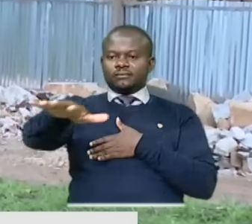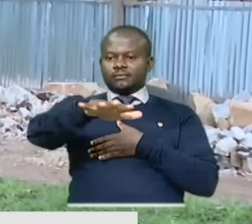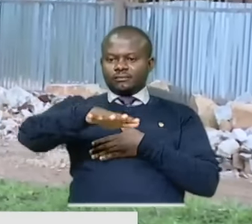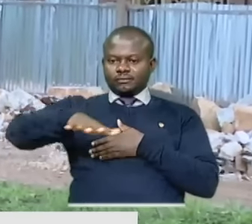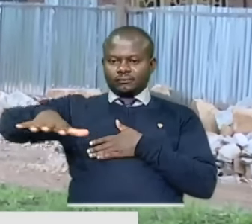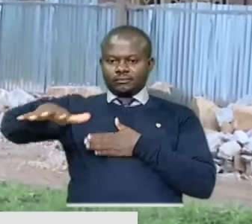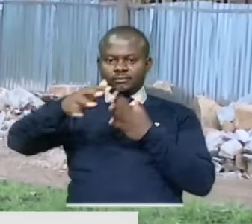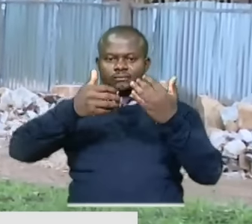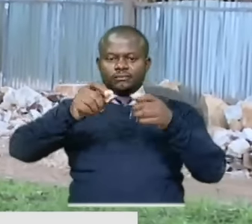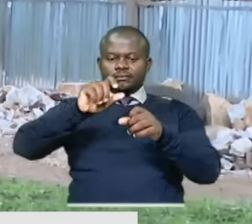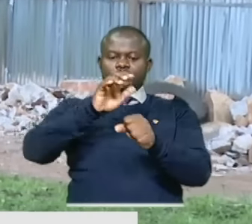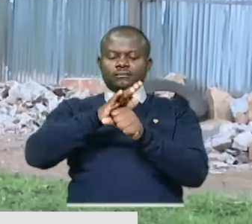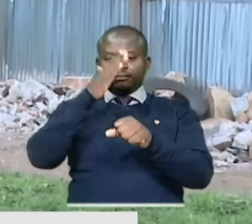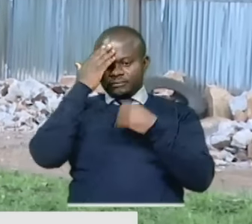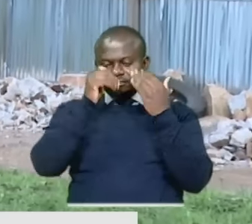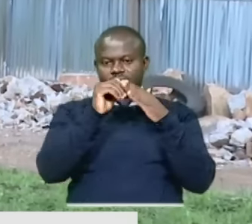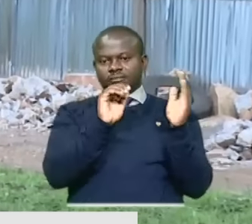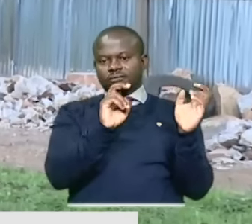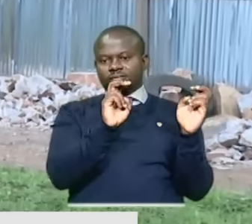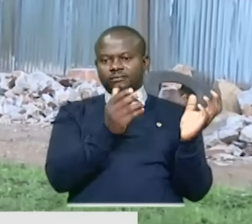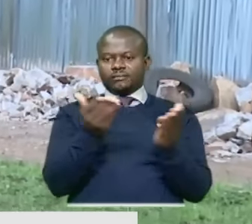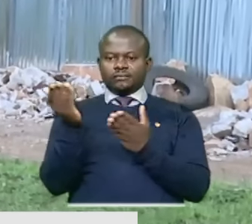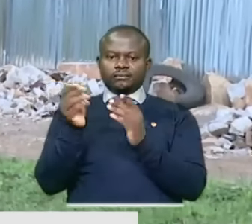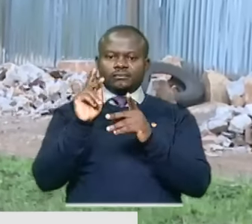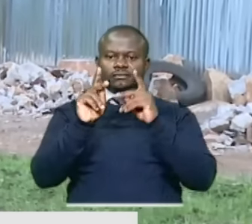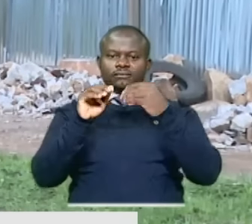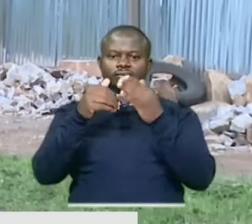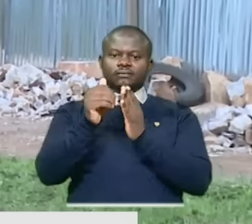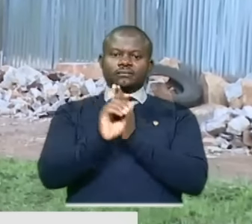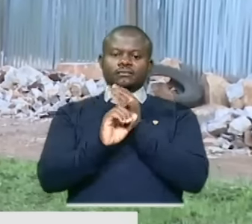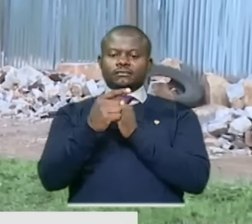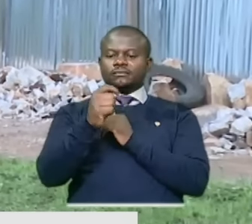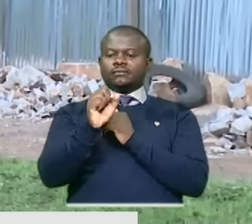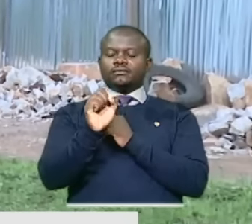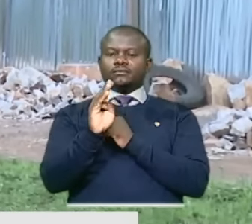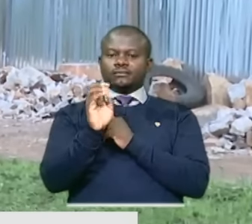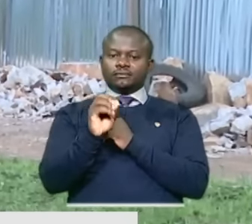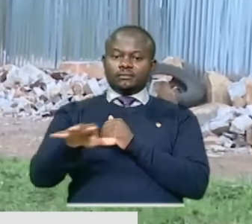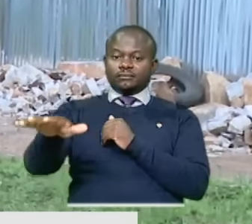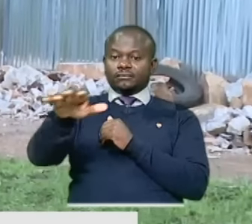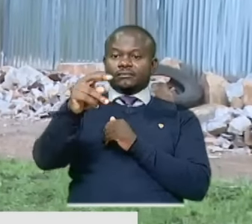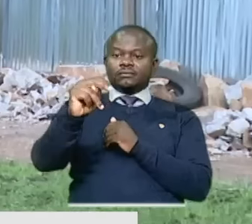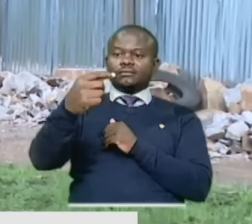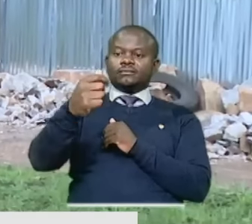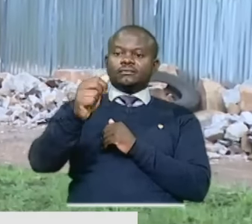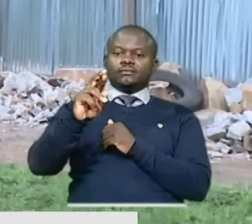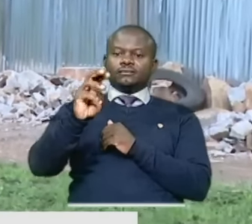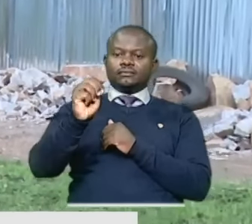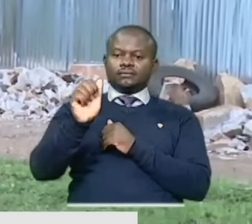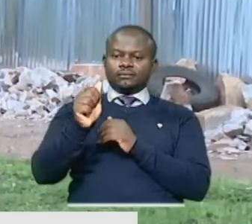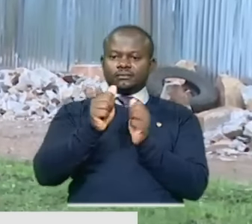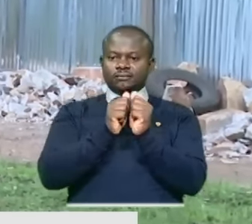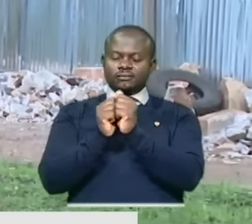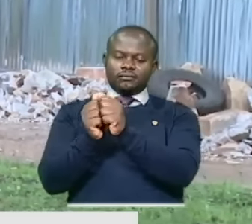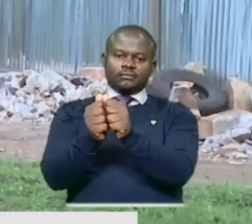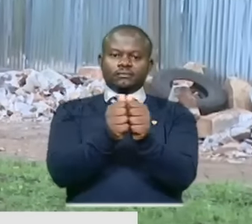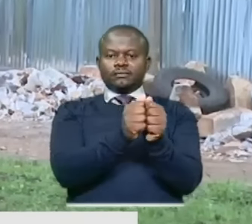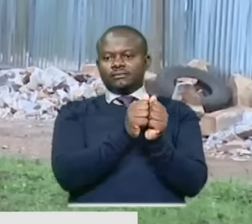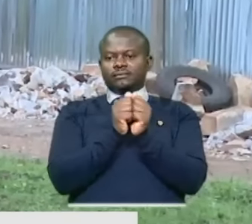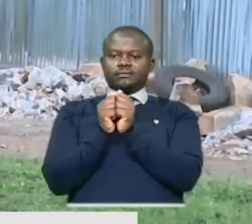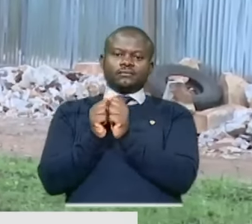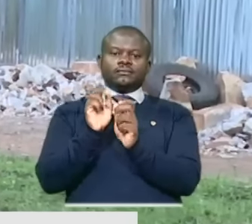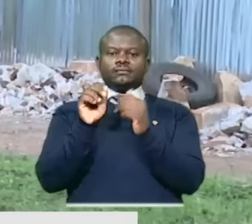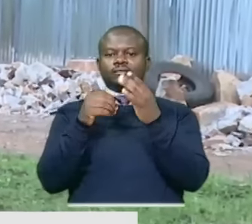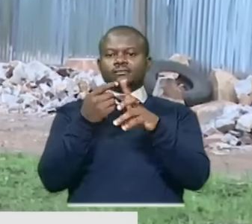bamaze kwiyongera cyane, ko twakira abaturage bo muri Gatsibo zone ya Ngarama ndetse